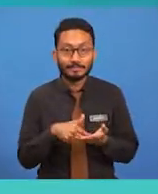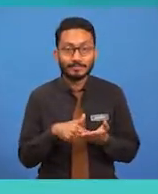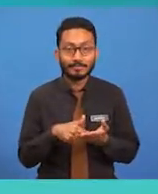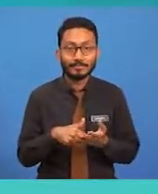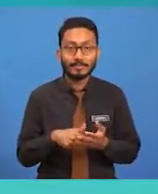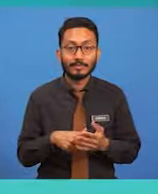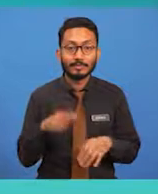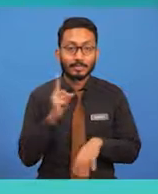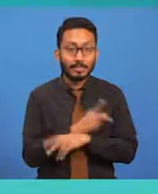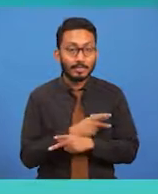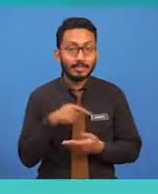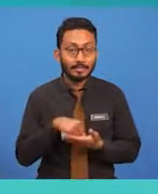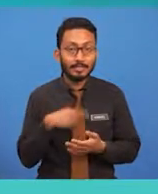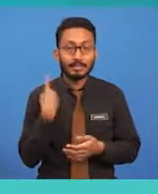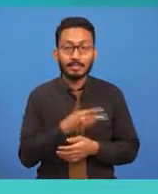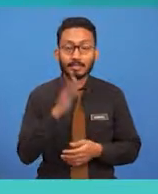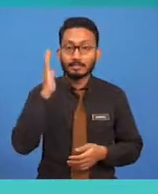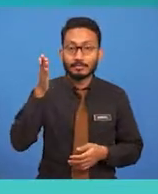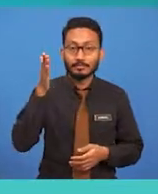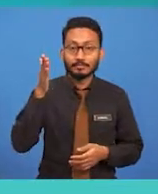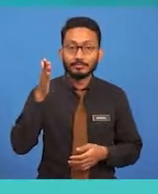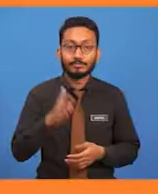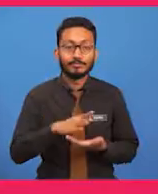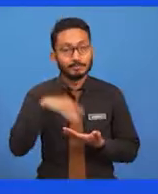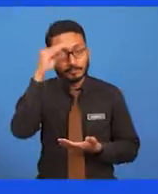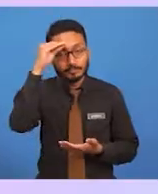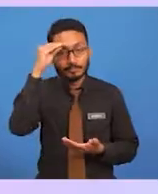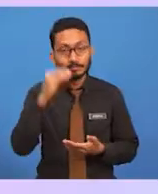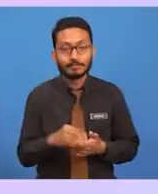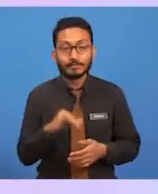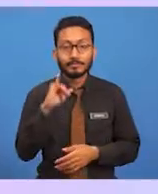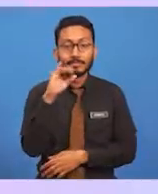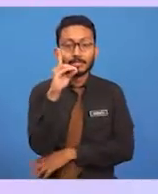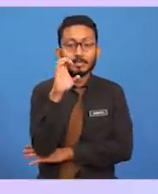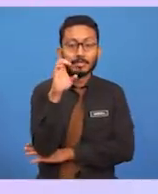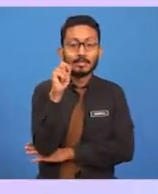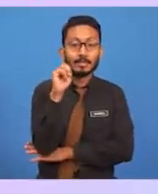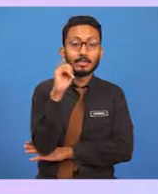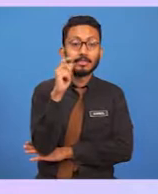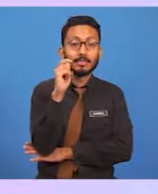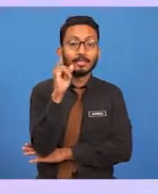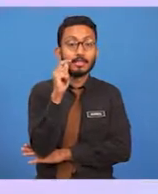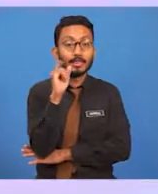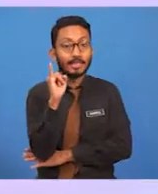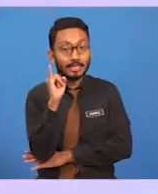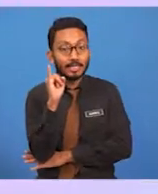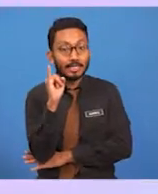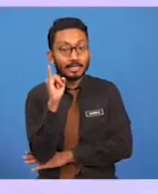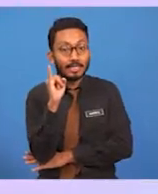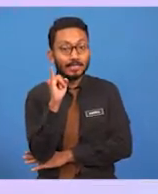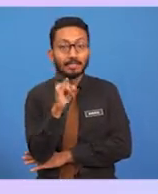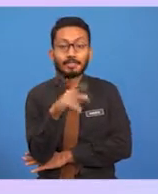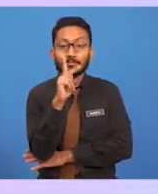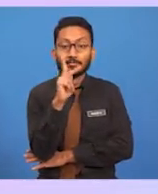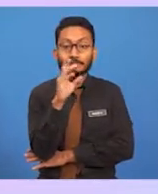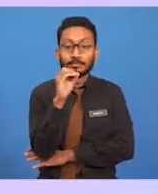ini, kita akan belajar mengenai identiti korporat. Apakah yang dikatakan dengan identiti